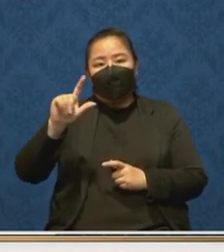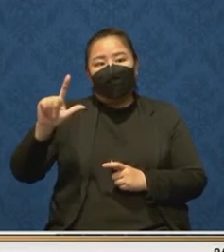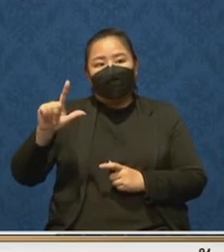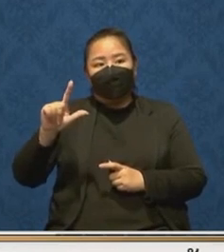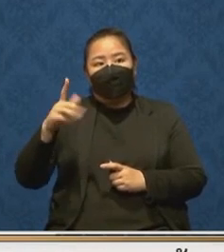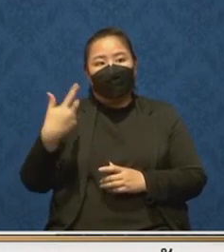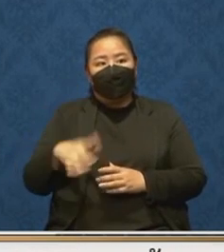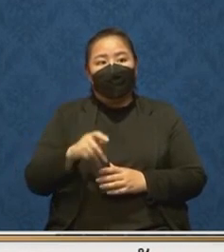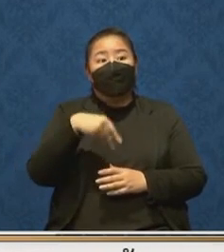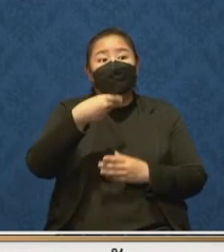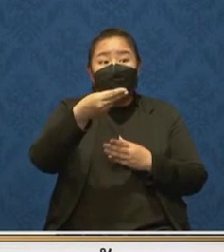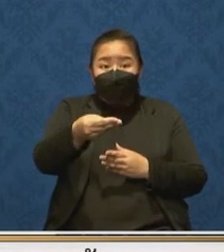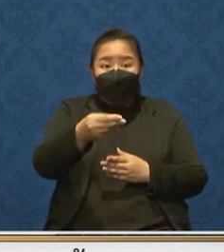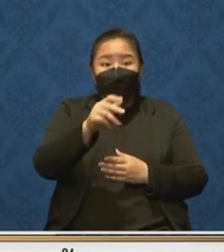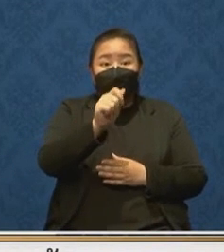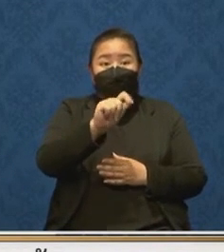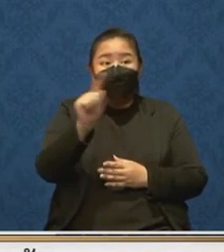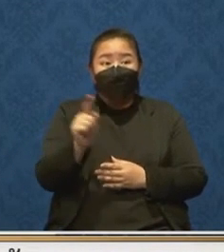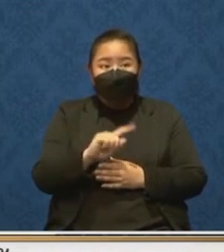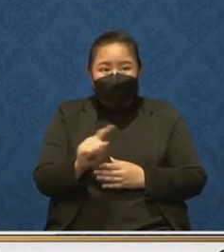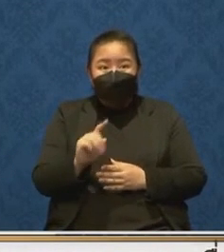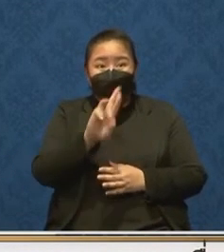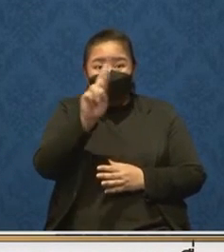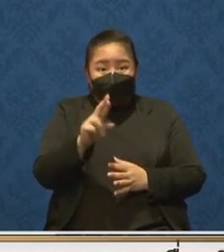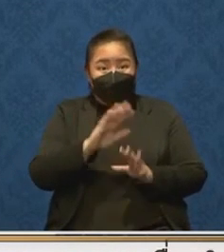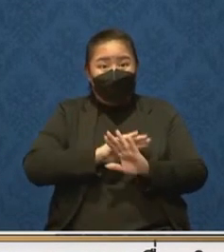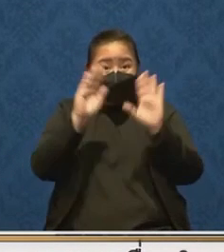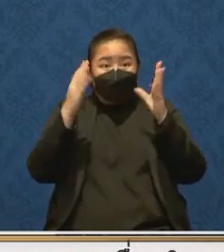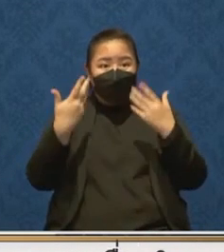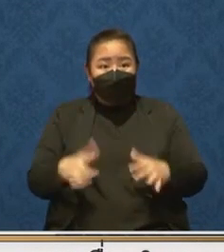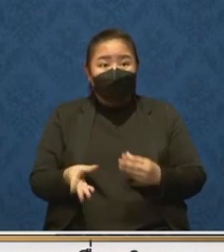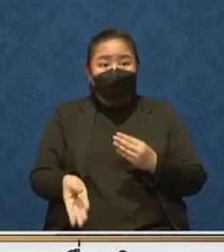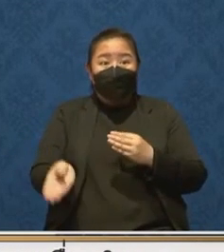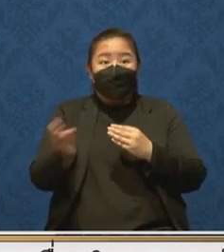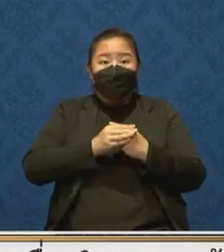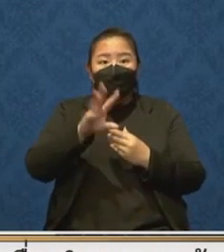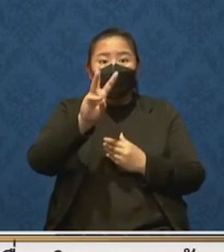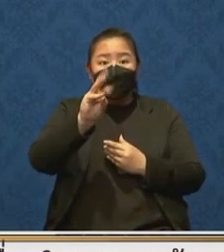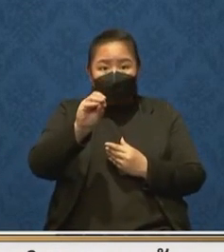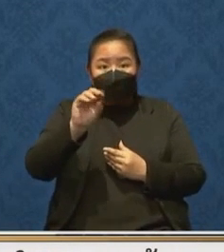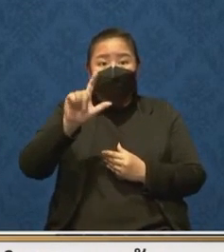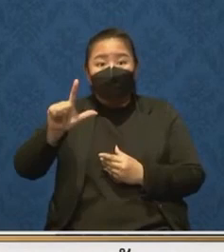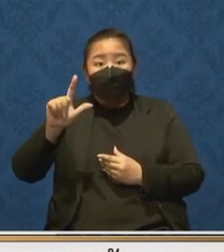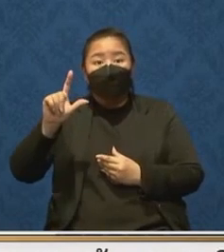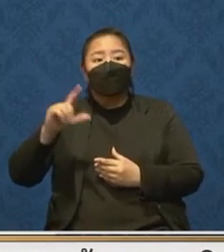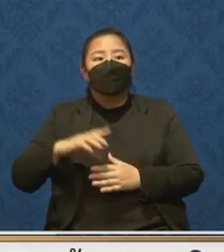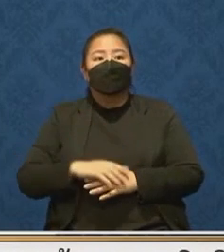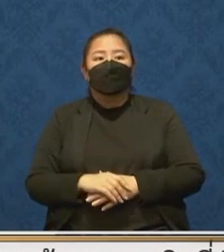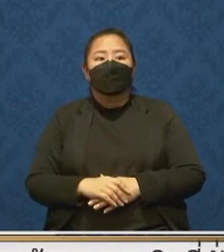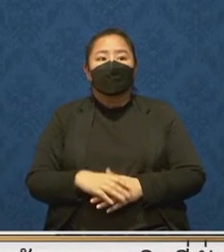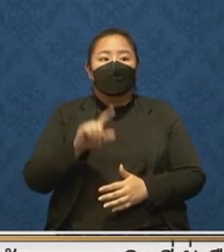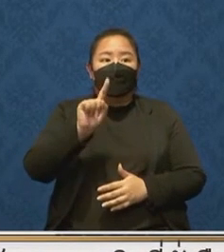นการทเขาไม่ใช่กันตัหับโอมิคอนไปซือเพิมมากถง 60 ลานโสวงเงินถึง